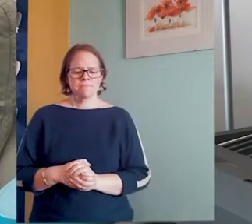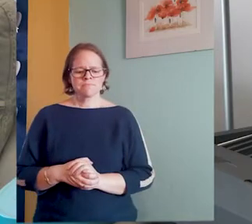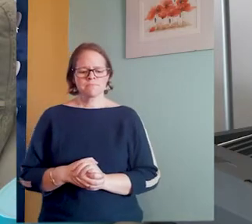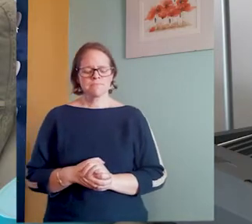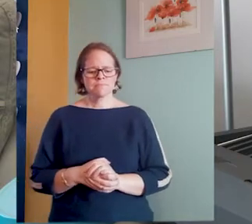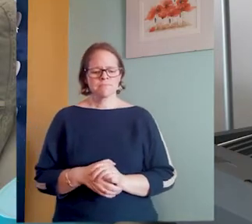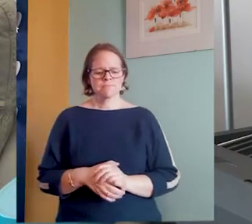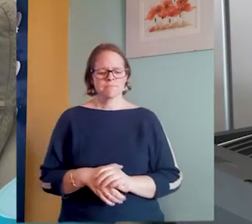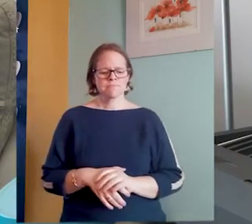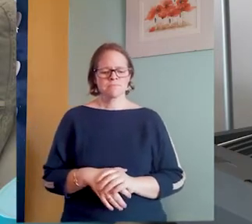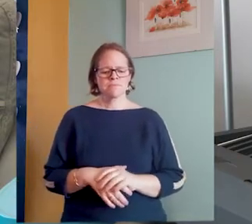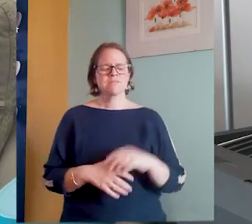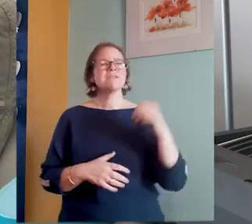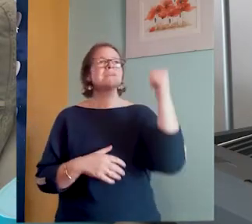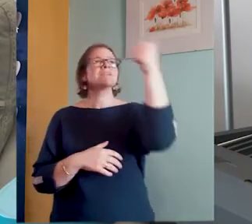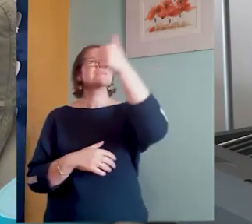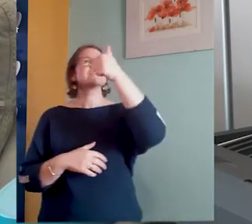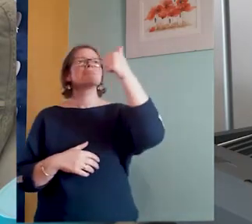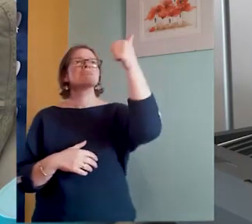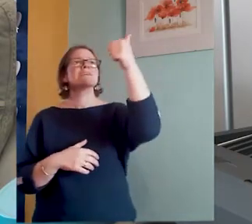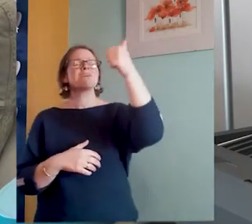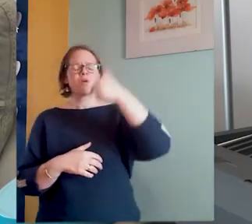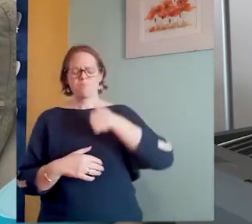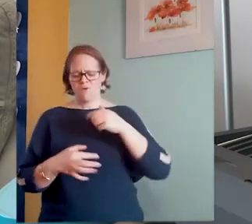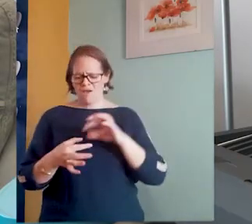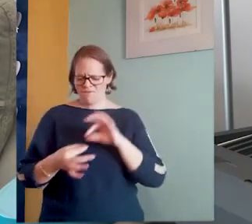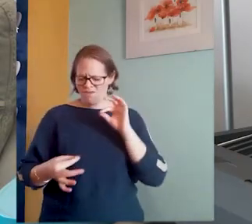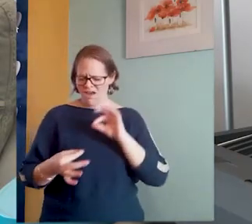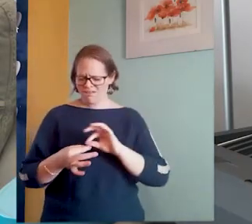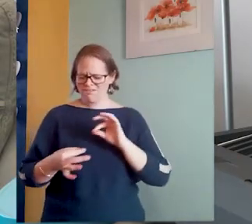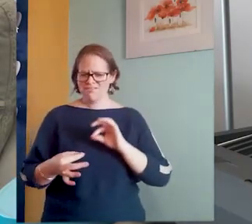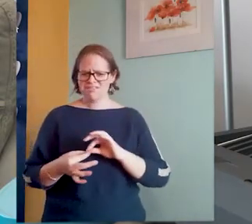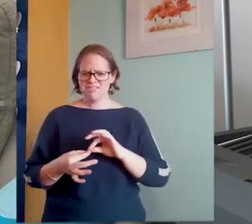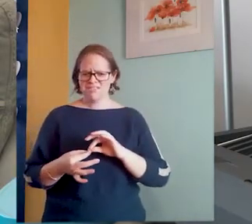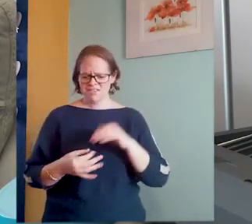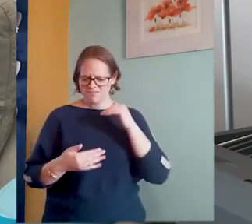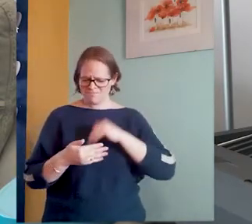Fragile en ce moment, même si c'est difficile,